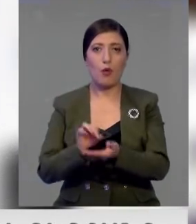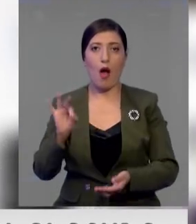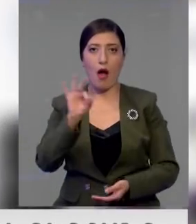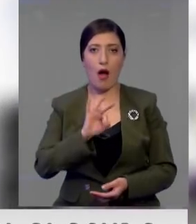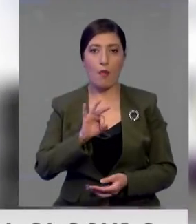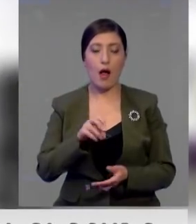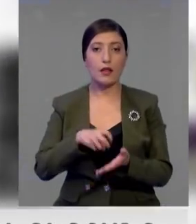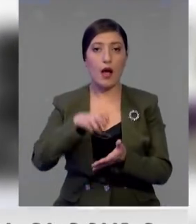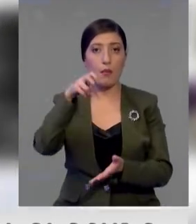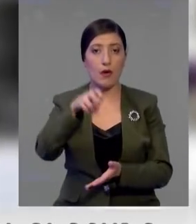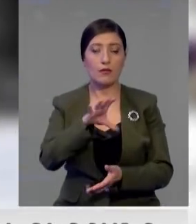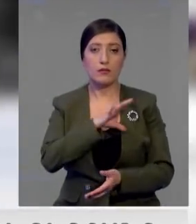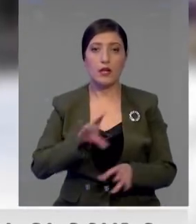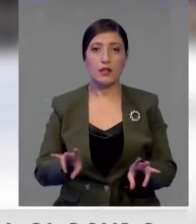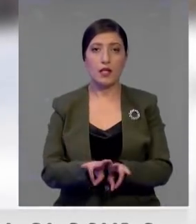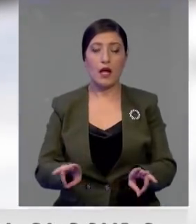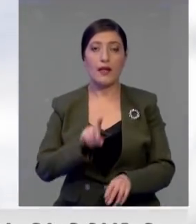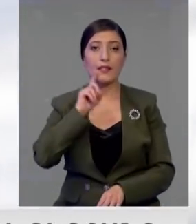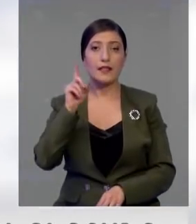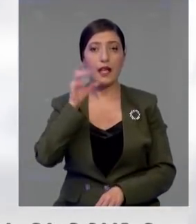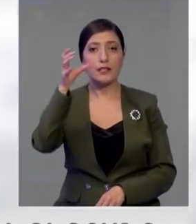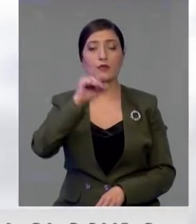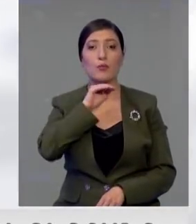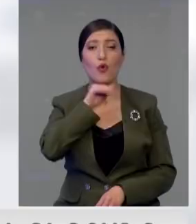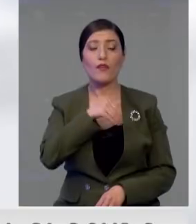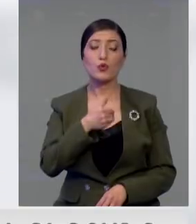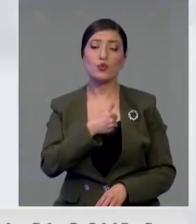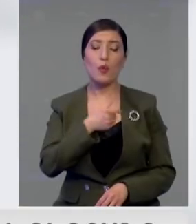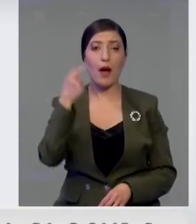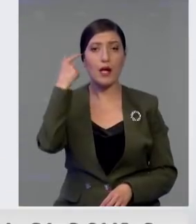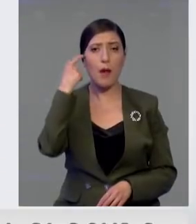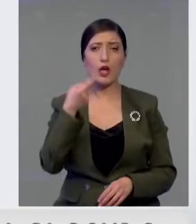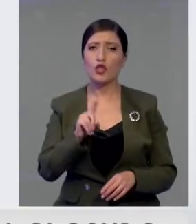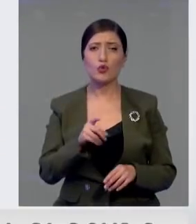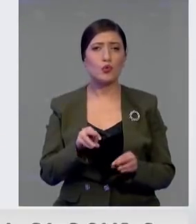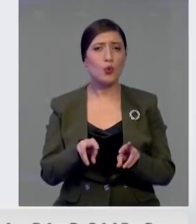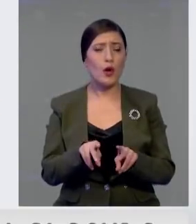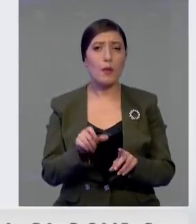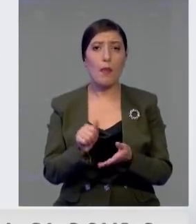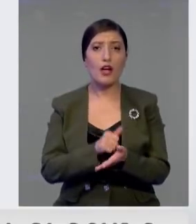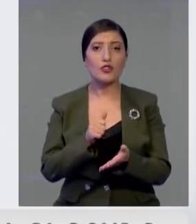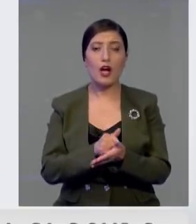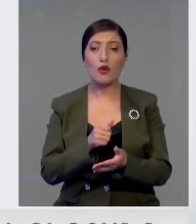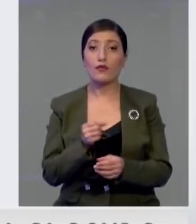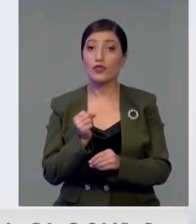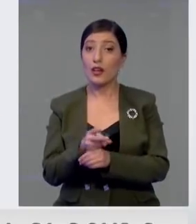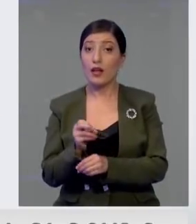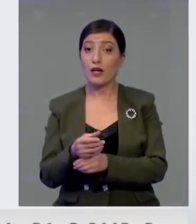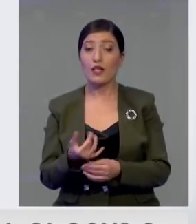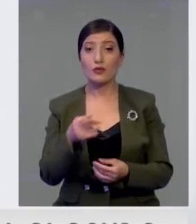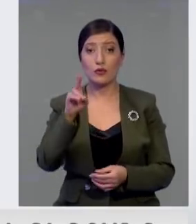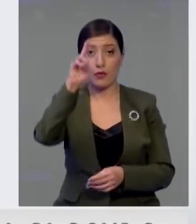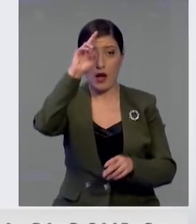բացնամակ է գրել նախարարին։ Երիտասարդ պրոֆեսորն ուզում է իմանալ, ինչու նույն պատճառով չեն հերացնում բուհի ներկայիս ղեկավարին,